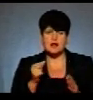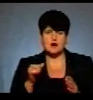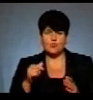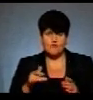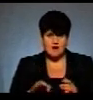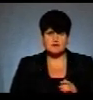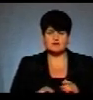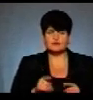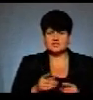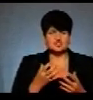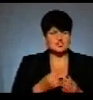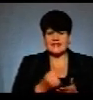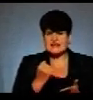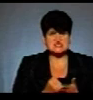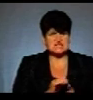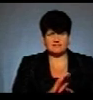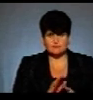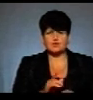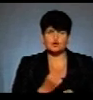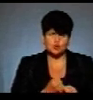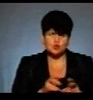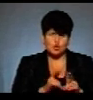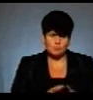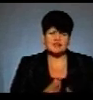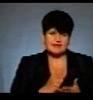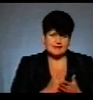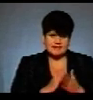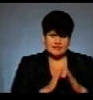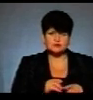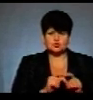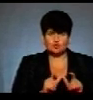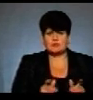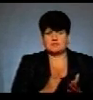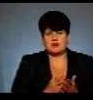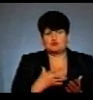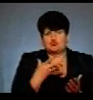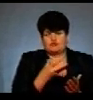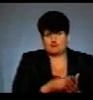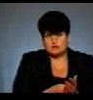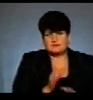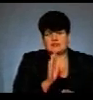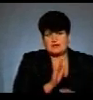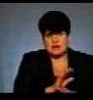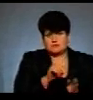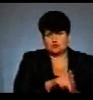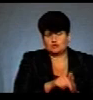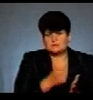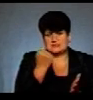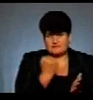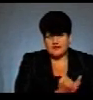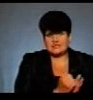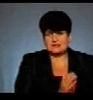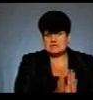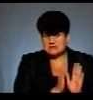булінг, вони ще не затвердили, вони є розроблені. Ці порядки школи свої мають ну, своїм наказом внутрішнім затвердити цю